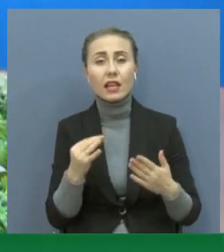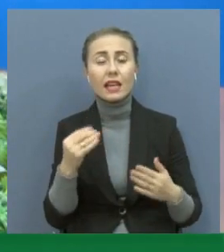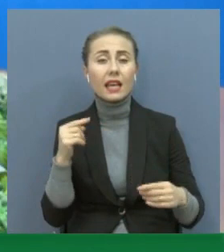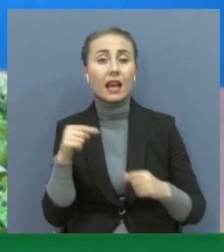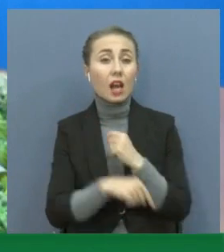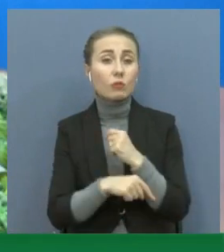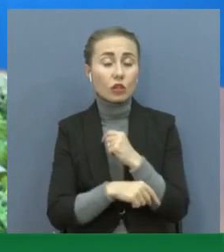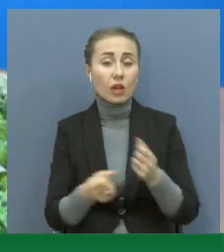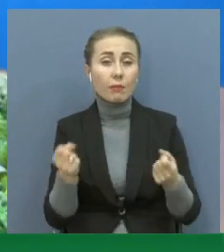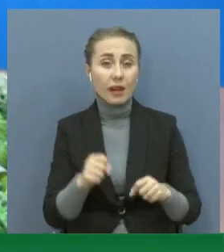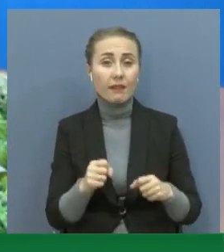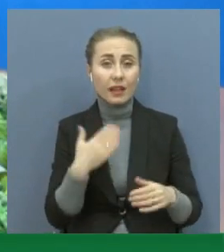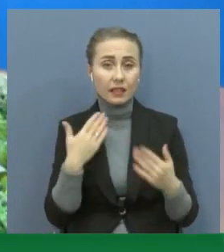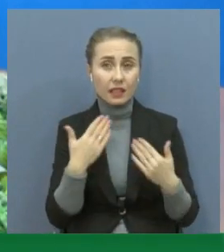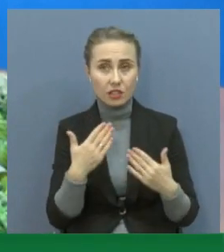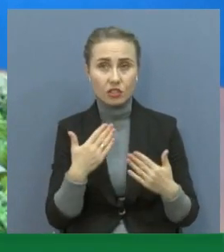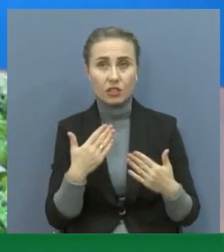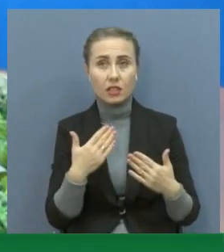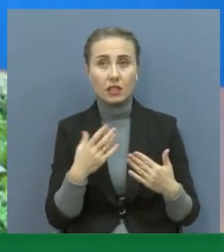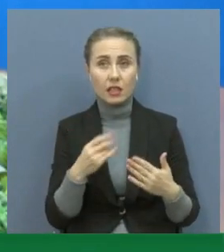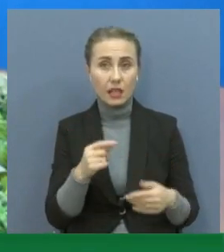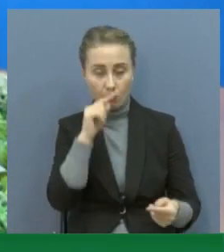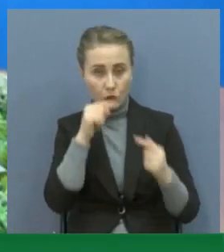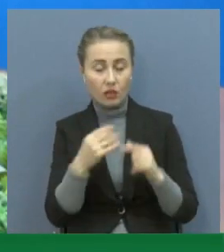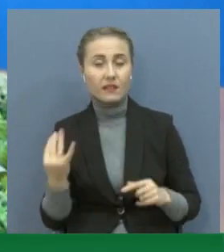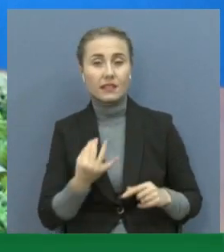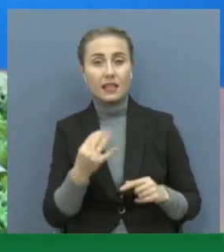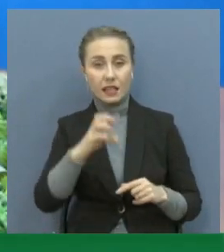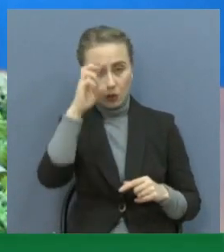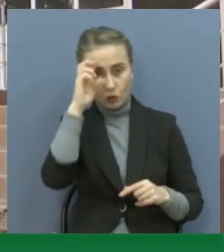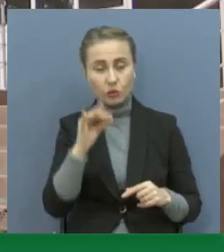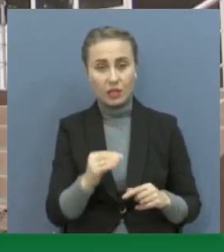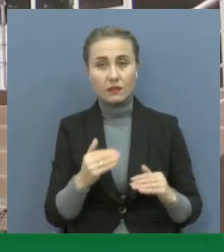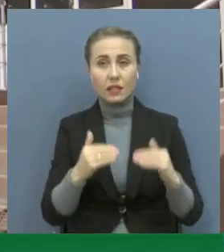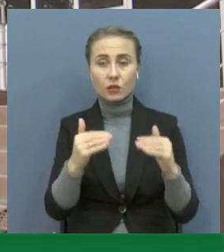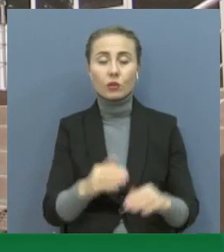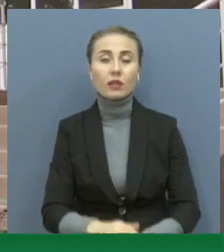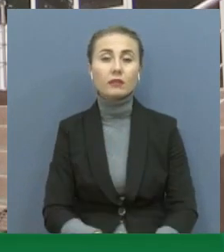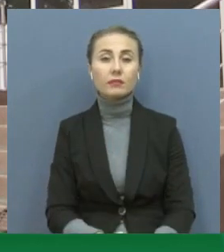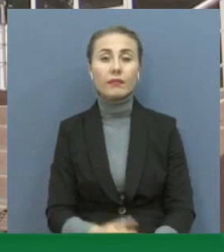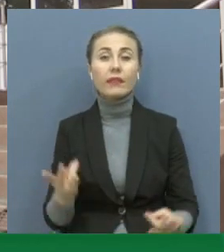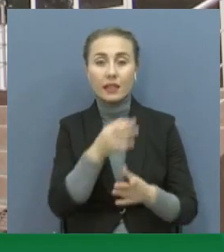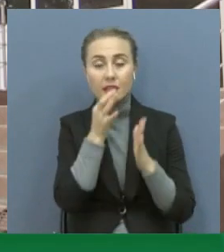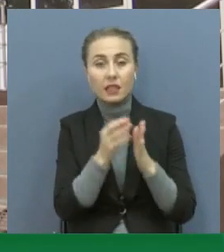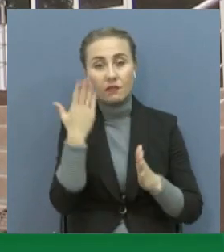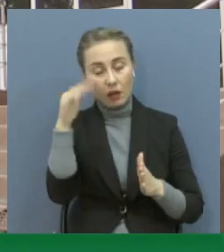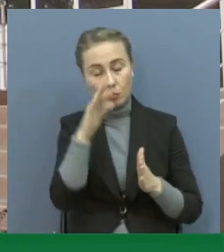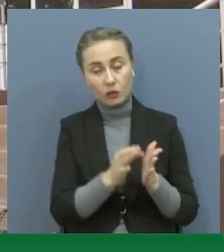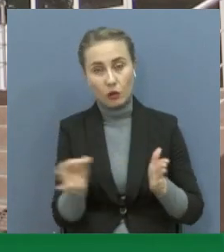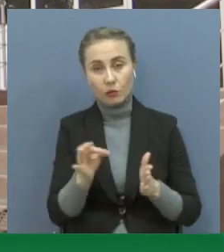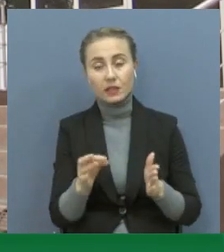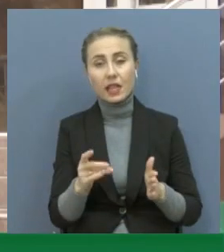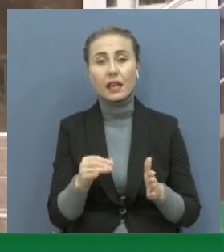коррупционных правоотношений и против интересов государственного строя. Следует отметить, что в Акмолинской